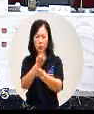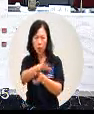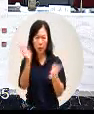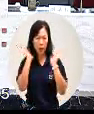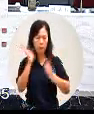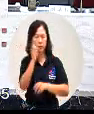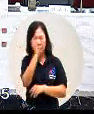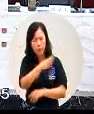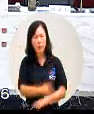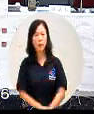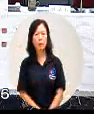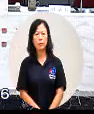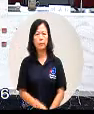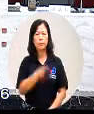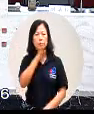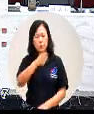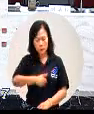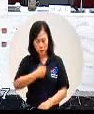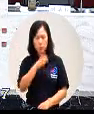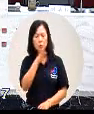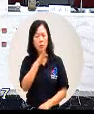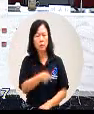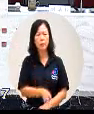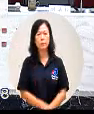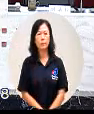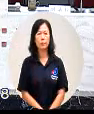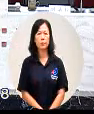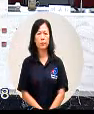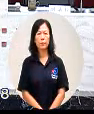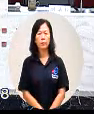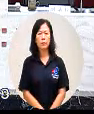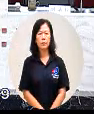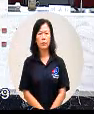是啦？哦，哎。